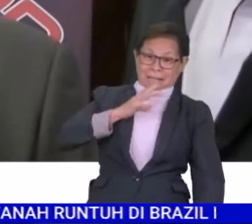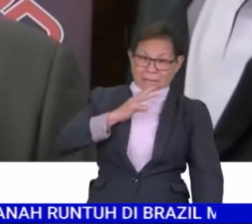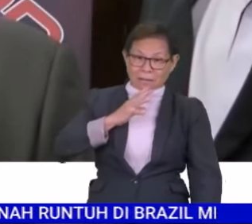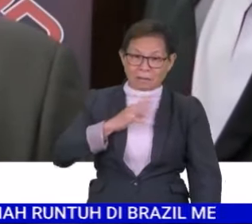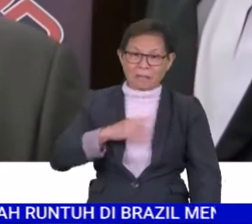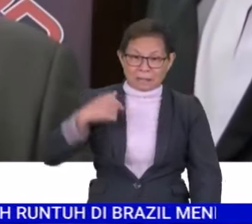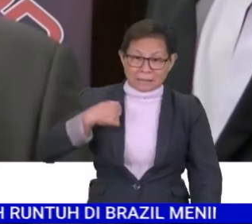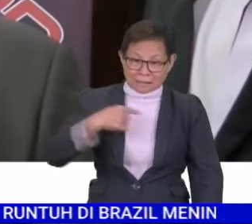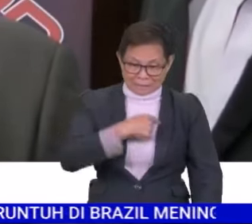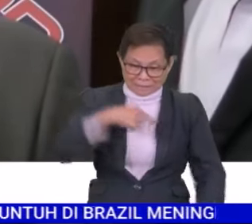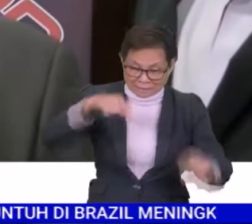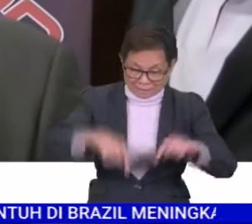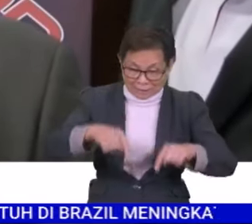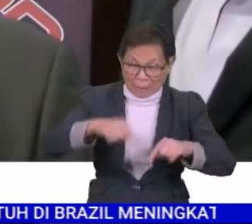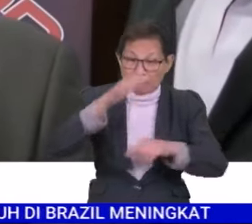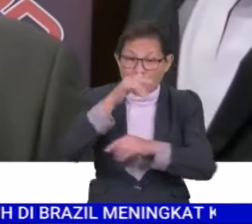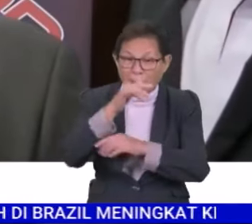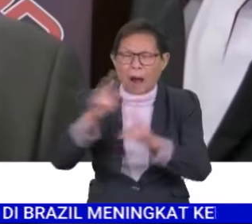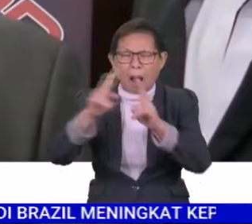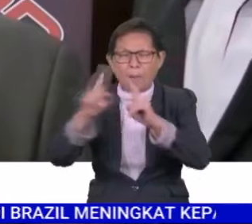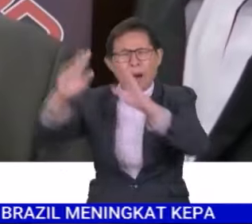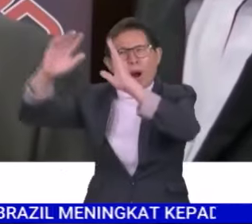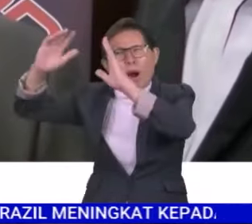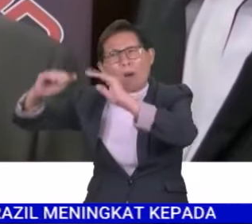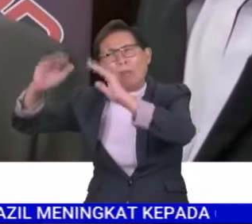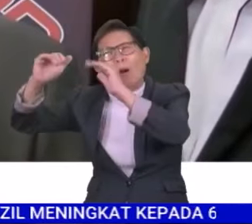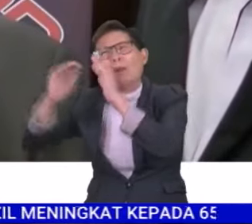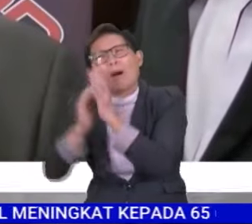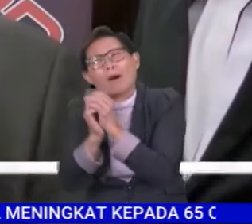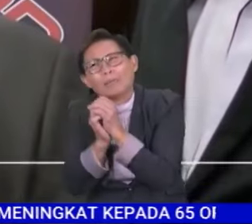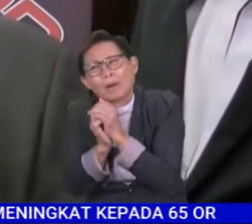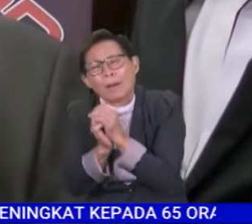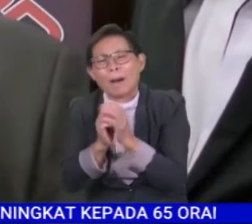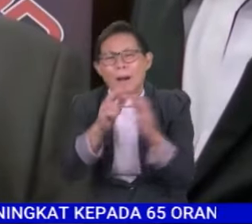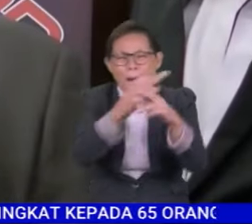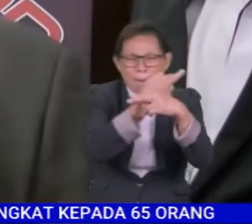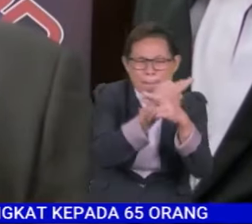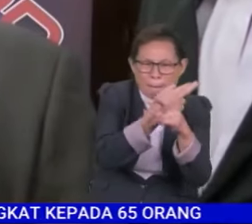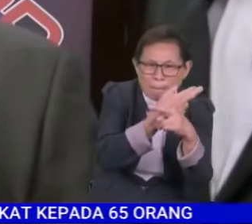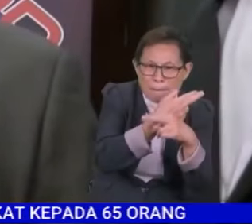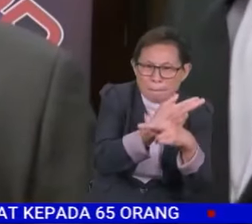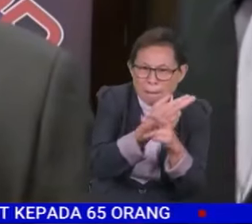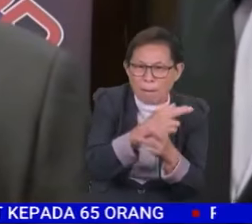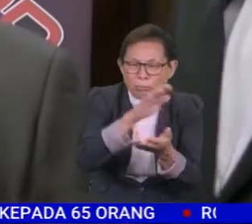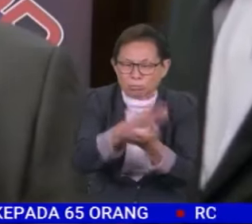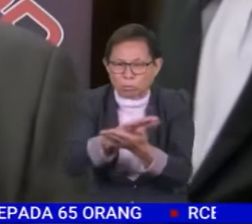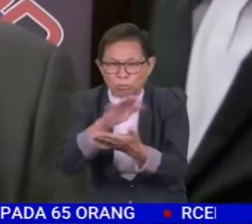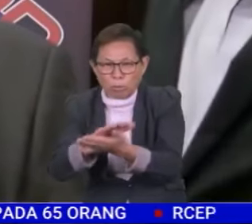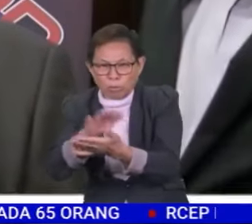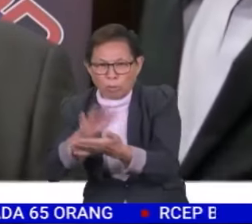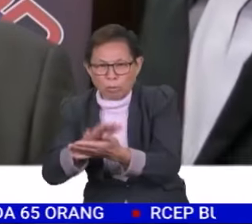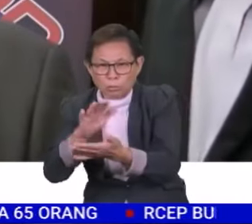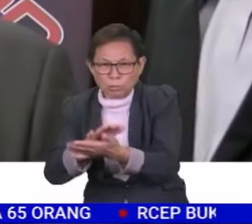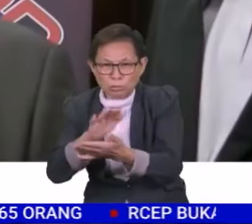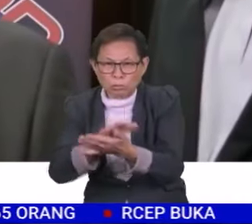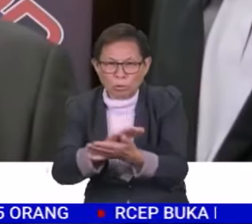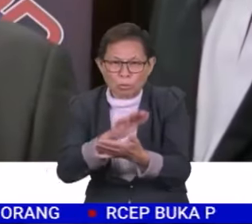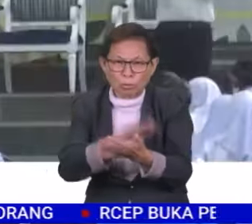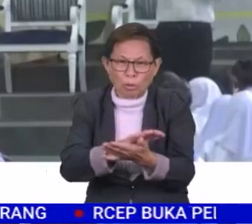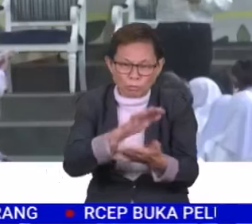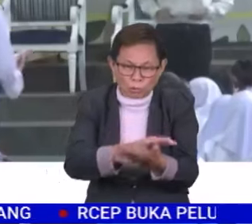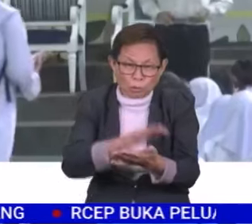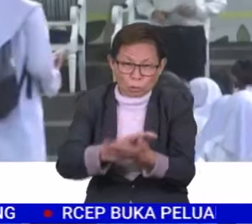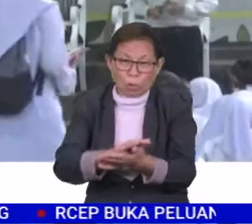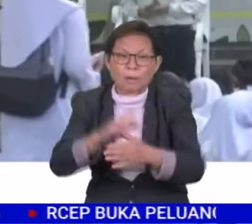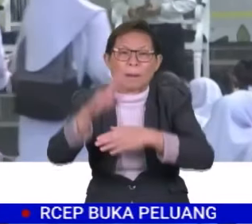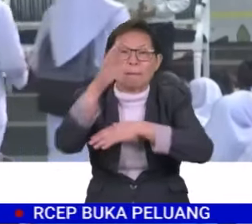kita di Melaka ini amat berharap akan kepada pembaikan, penambahbaikan sekolah-sekolah di